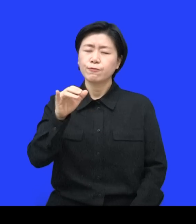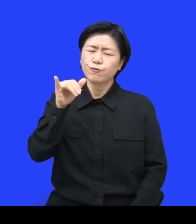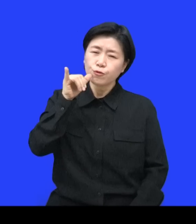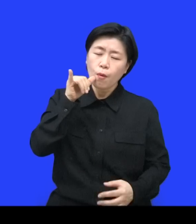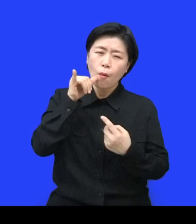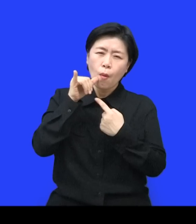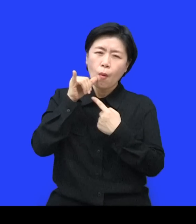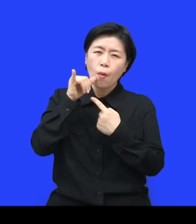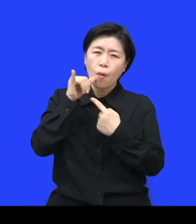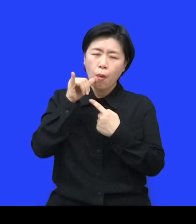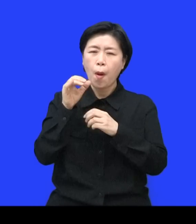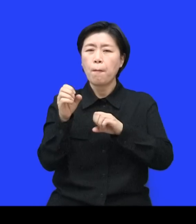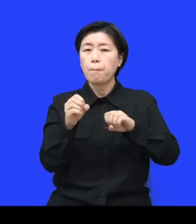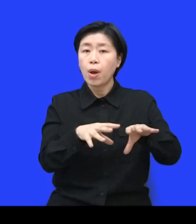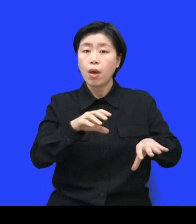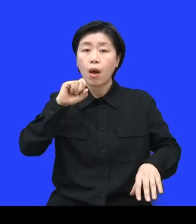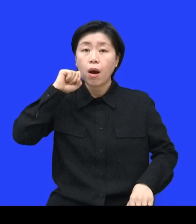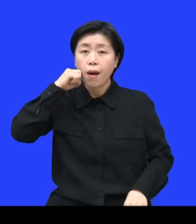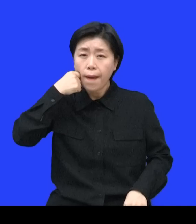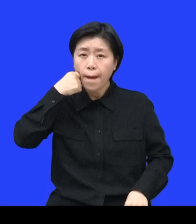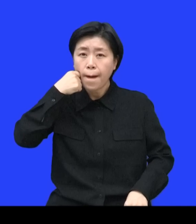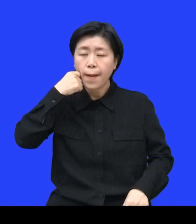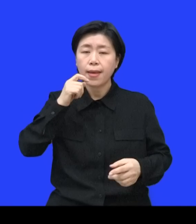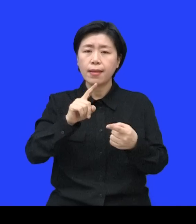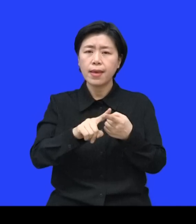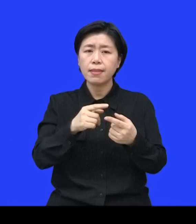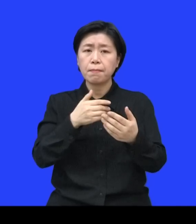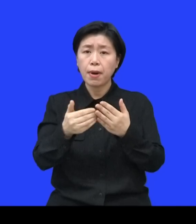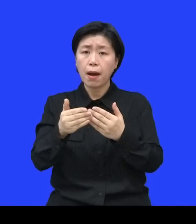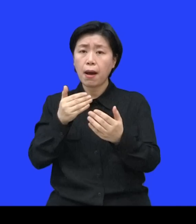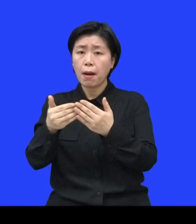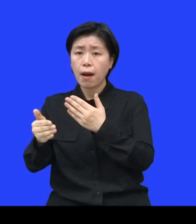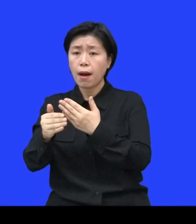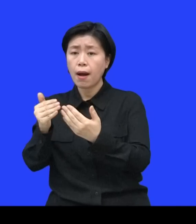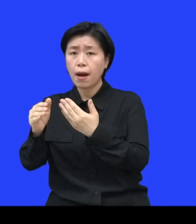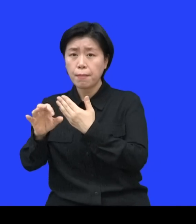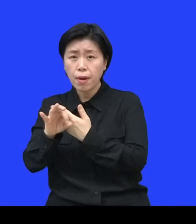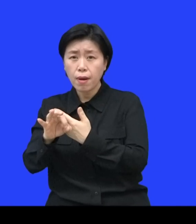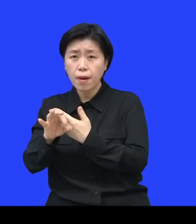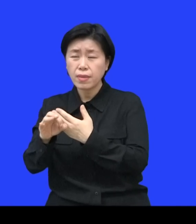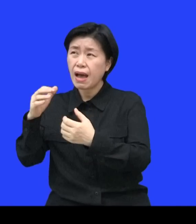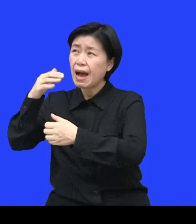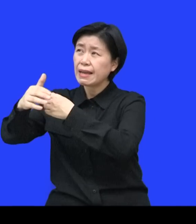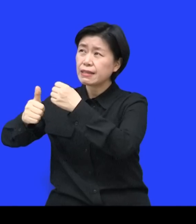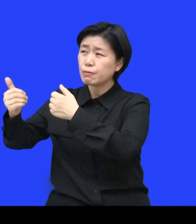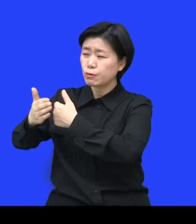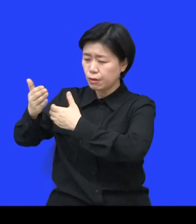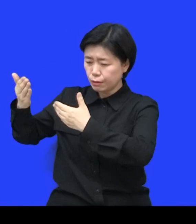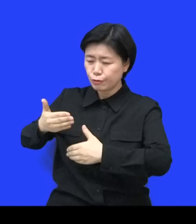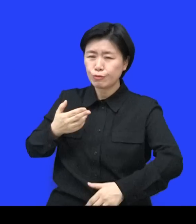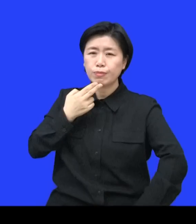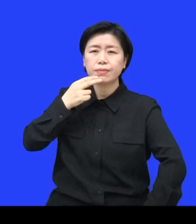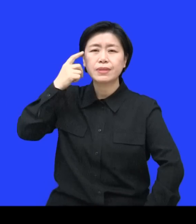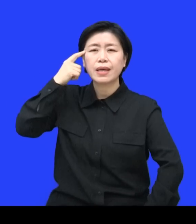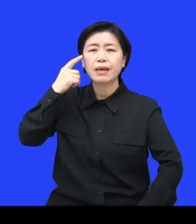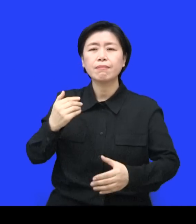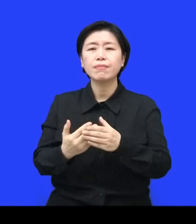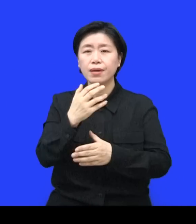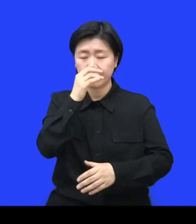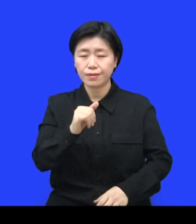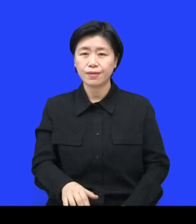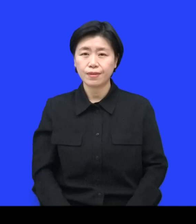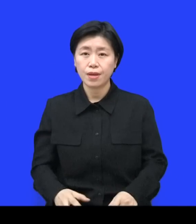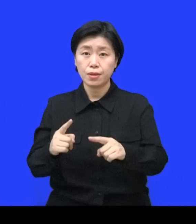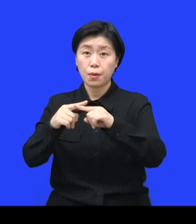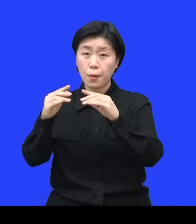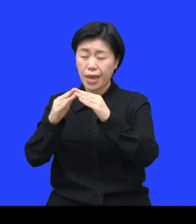하나님의 일하심에 대한 기대치를 버리게 됩니다. 그러니까 수련회도 너무 좋아. 네. 그리고 막 죄를 끊어내기 위해서 기도하십시오. 막 수련회 때